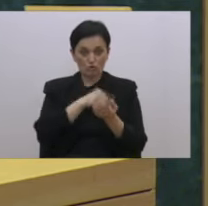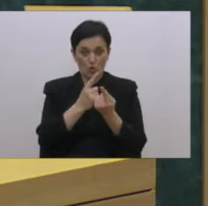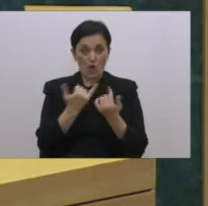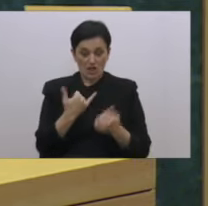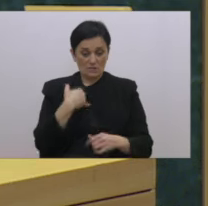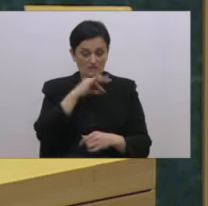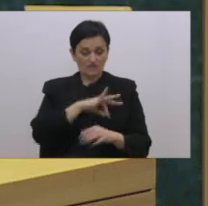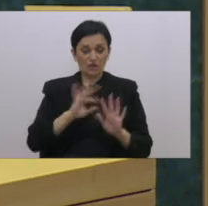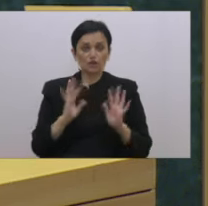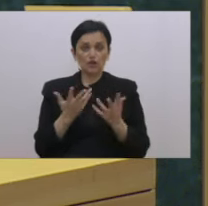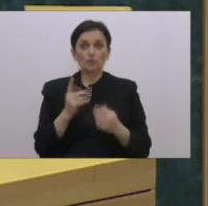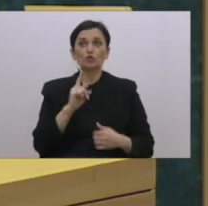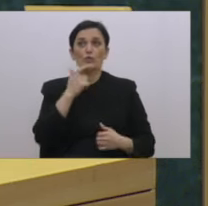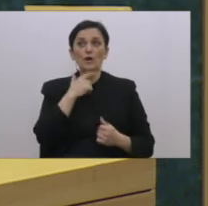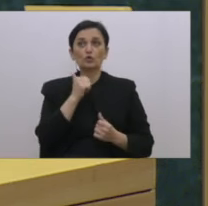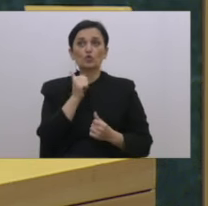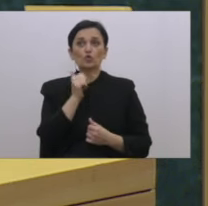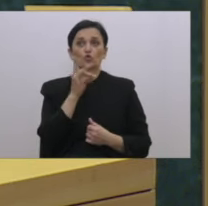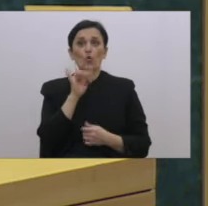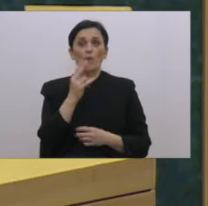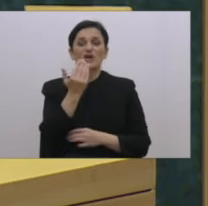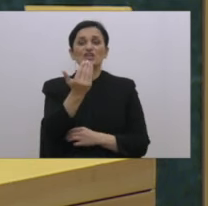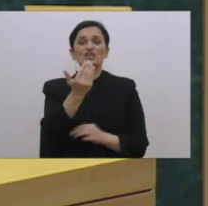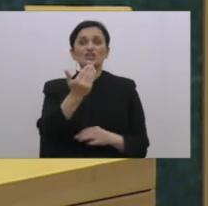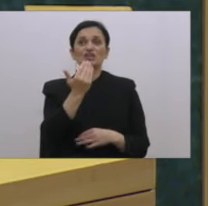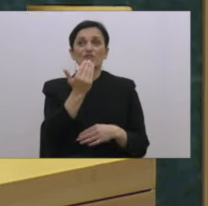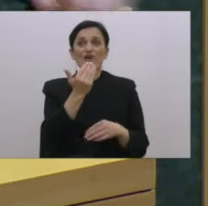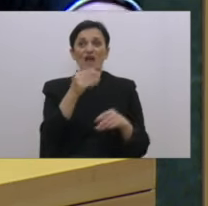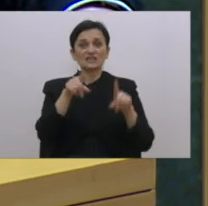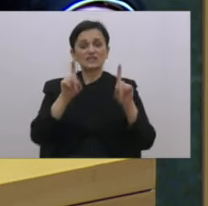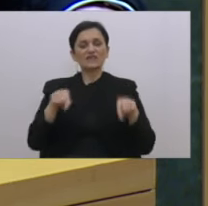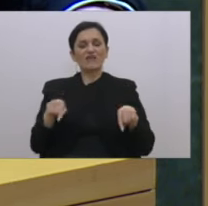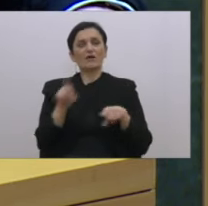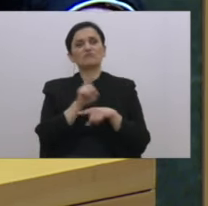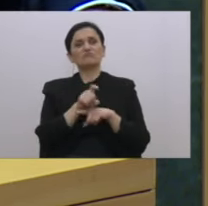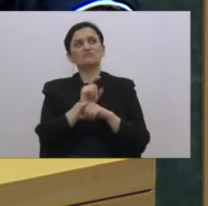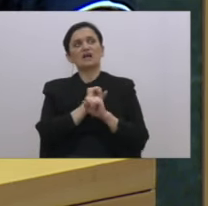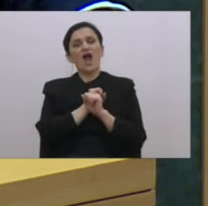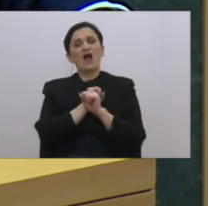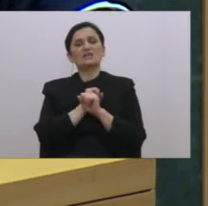შემთხვევით, რომ ბატონო რომან თქვენ აქ განისვენებთ თქვენ სავარძელში.